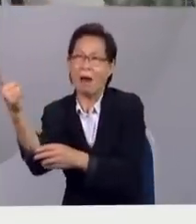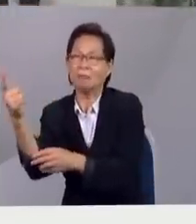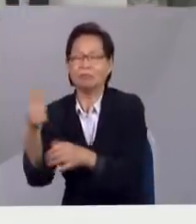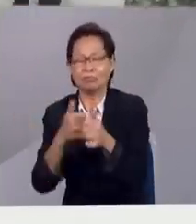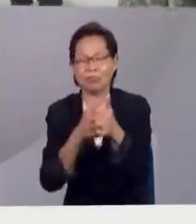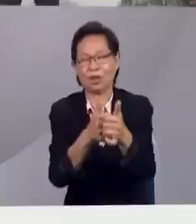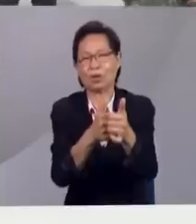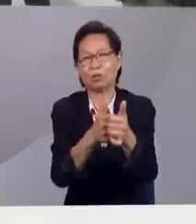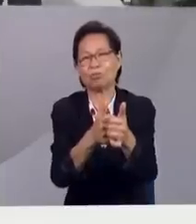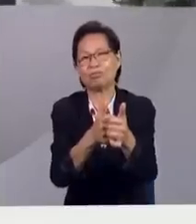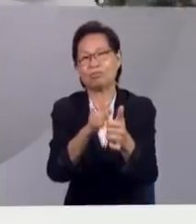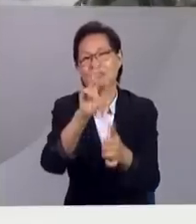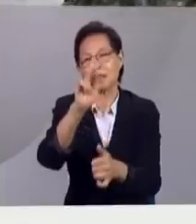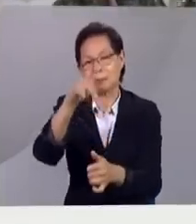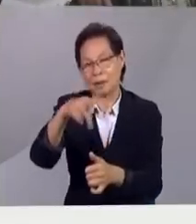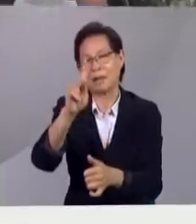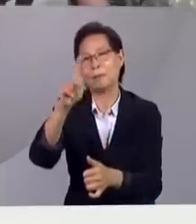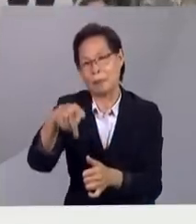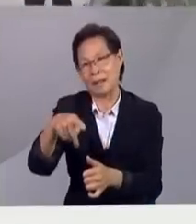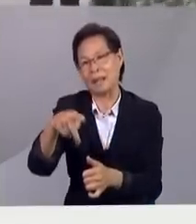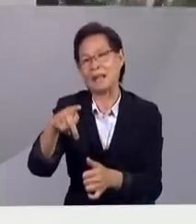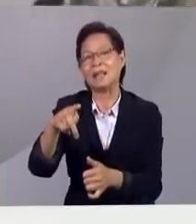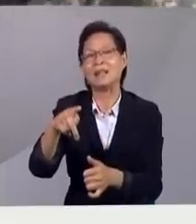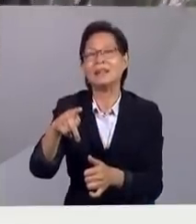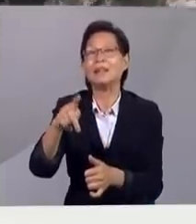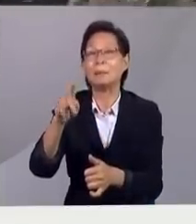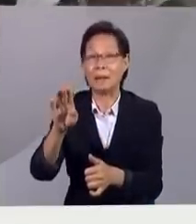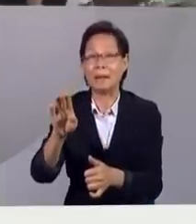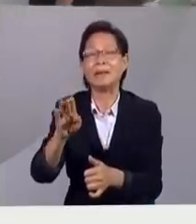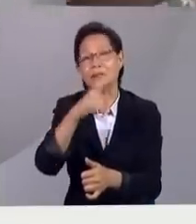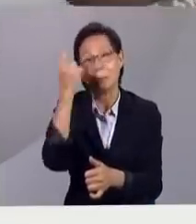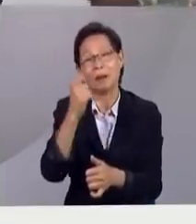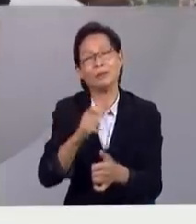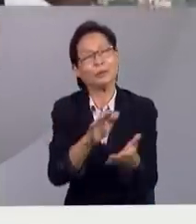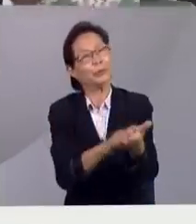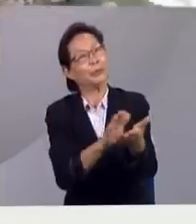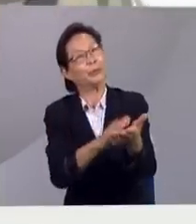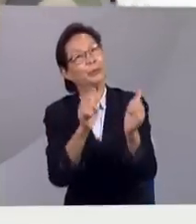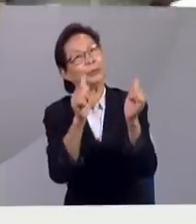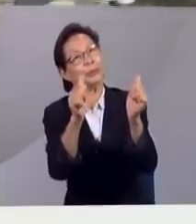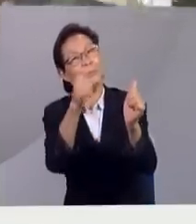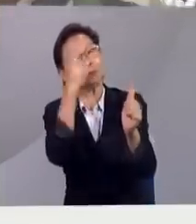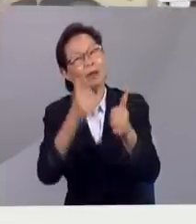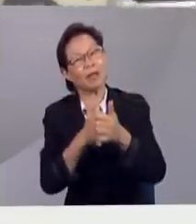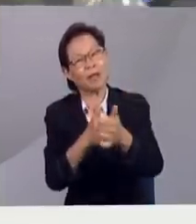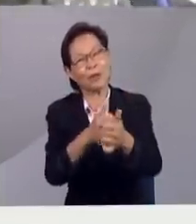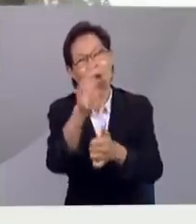arahan, dan saya mengucapkan setinggi-tinggi terima kasih kerana mematuhi SOP yang dikeluarkan oleh kerajaan.